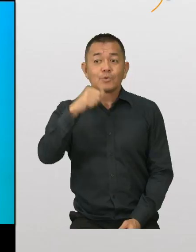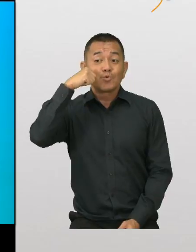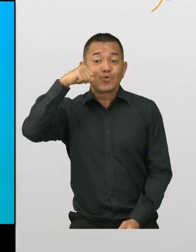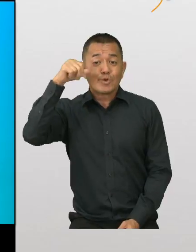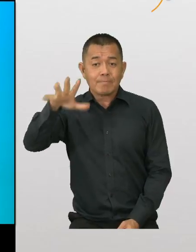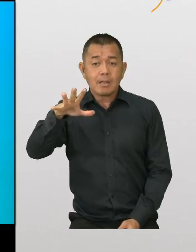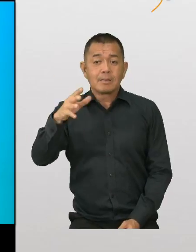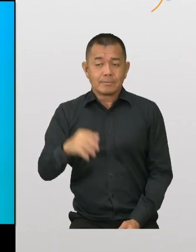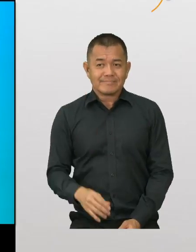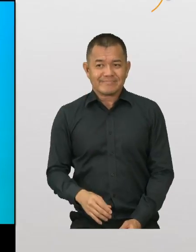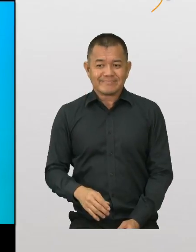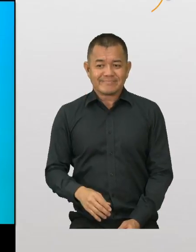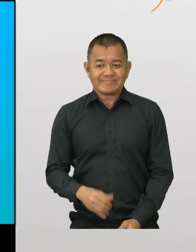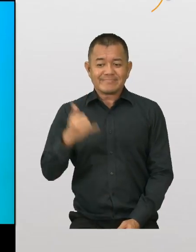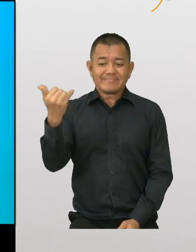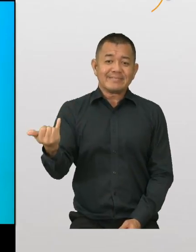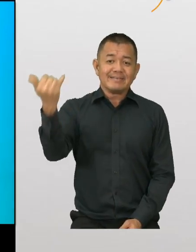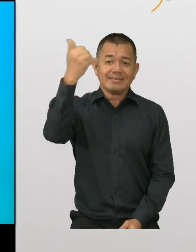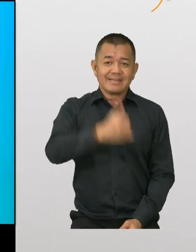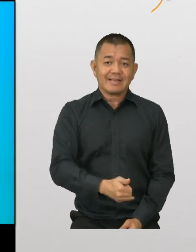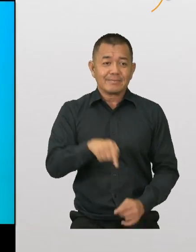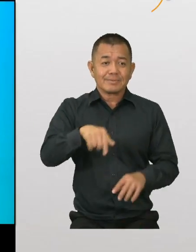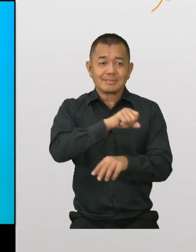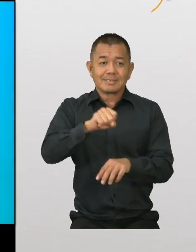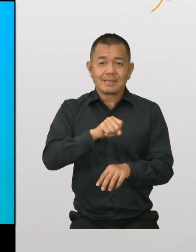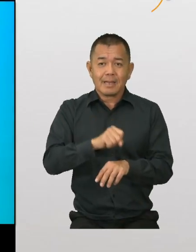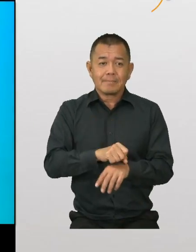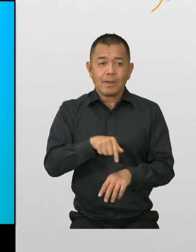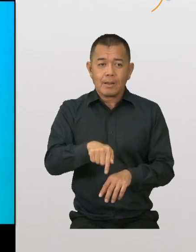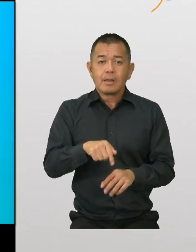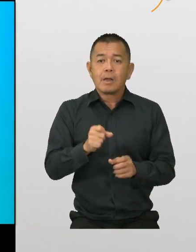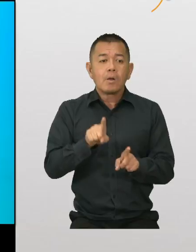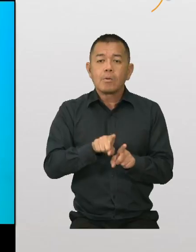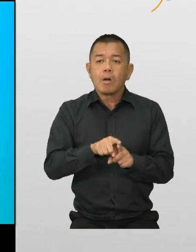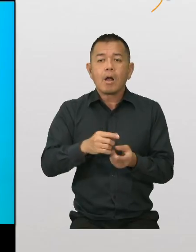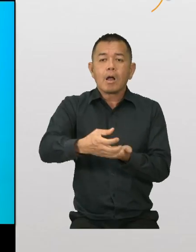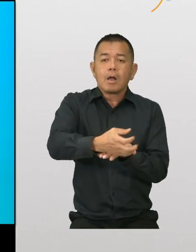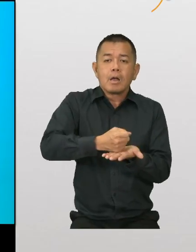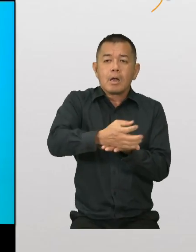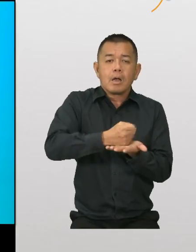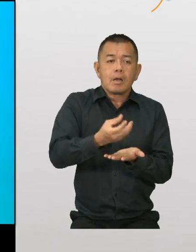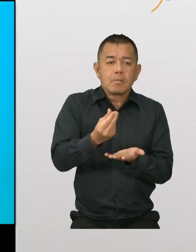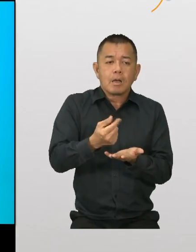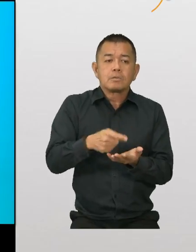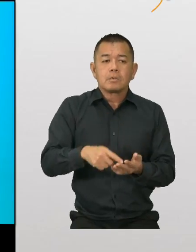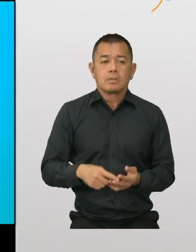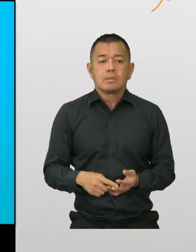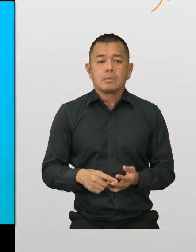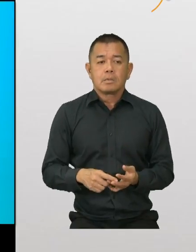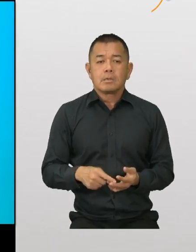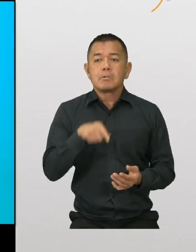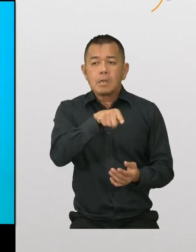Asia to earn a 为 living, 了可以过 and in 更好 order 的日子，胡老 that she 婆 would 婆 be 和她 able 的 to 姐妹 lead 在 better 工地 lives. She 做出 and 动 her 的工 fellow 作